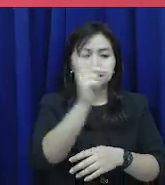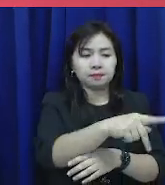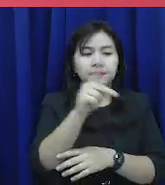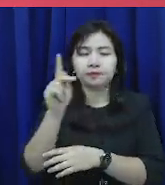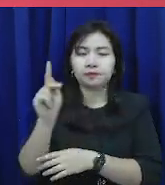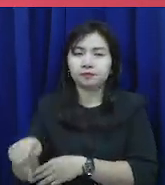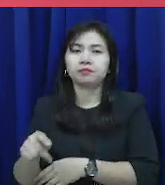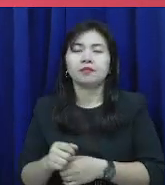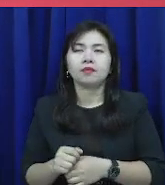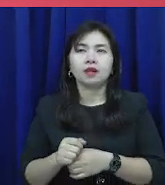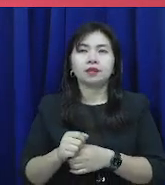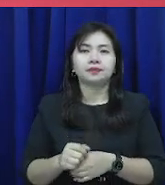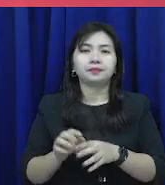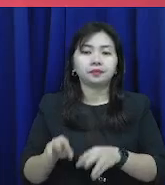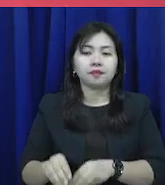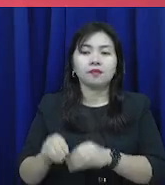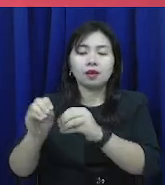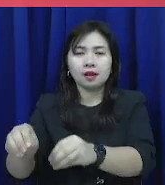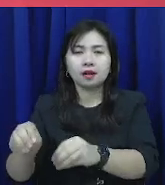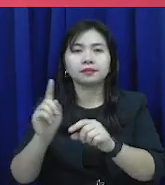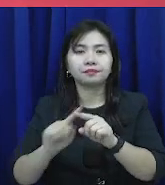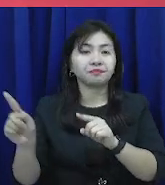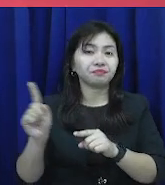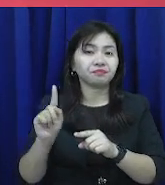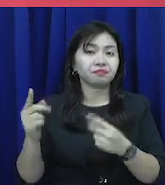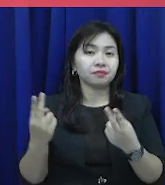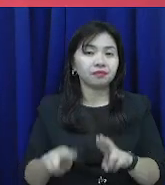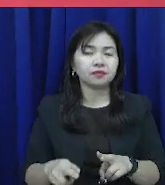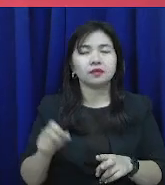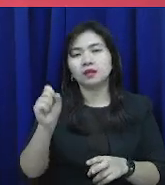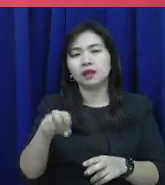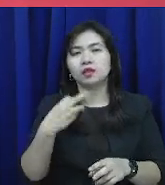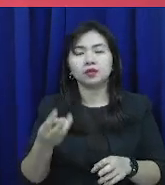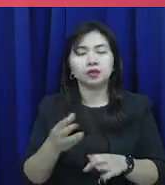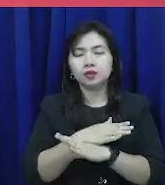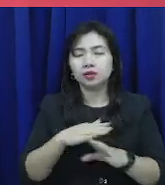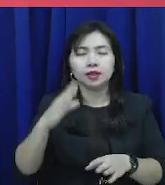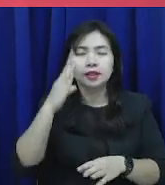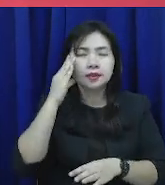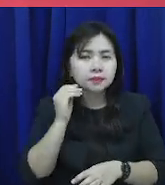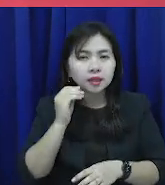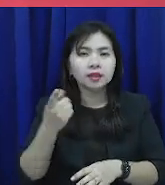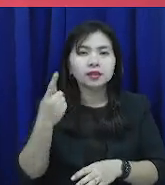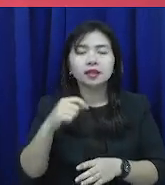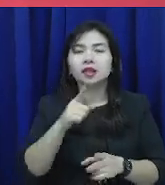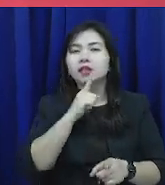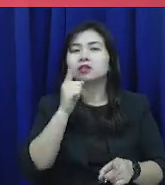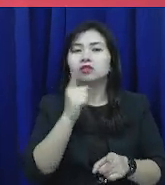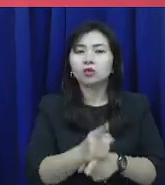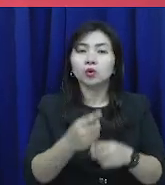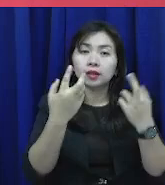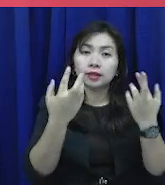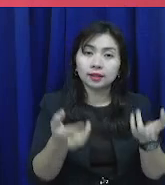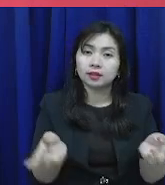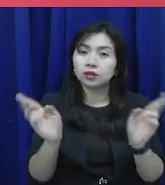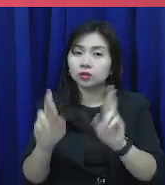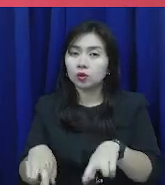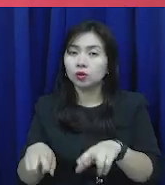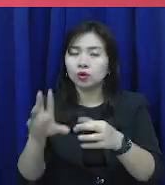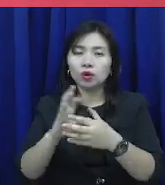nagsa siya ng seed pero ang problema hindi natin nae-experience yung totoo bunga